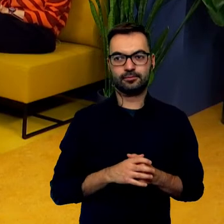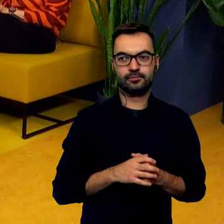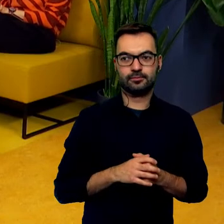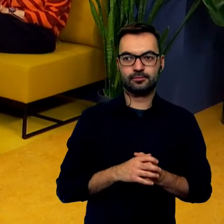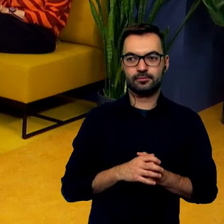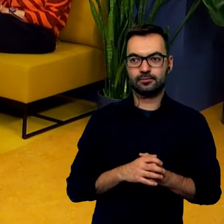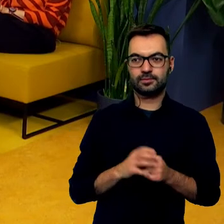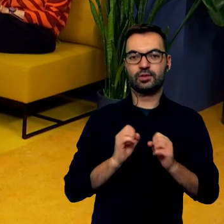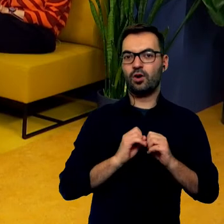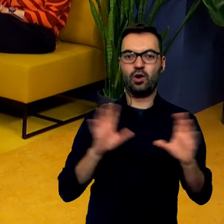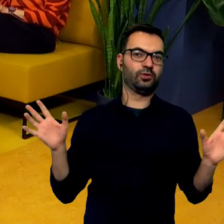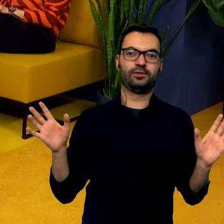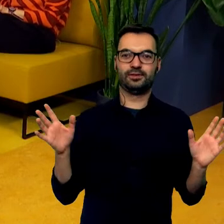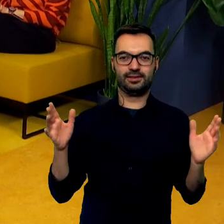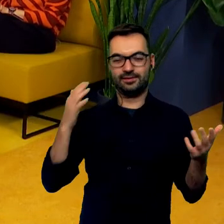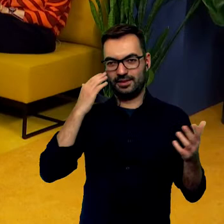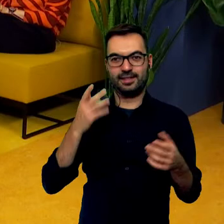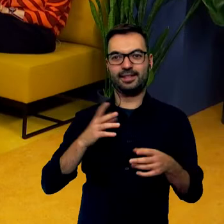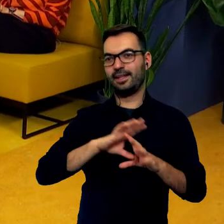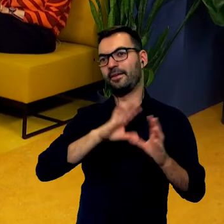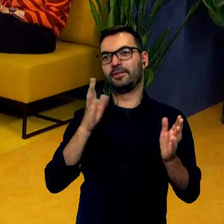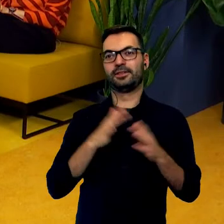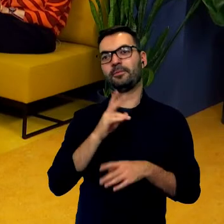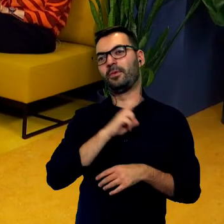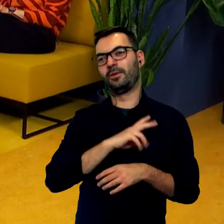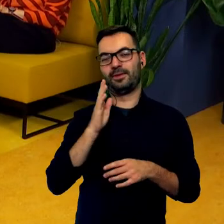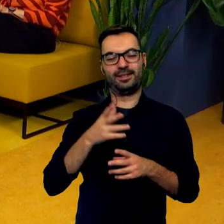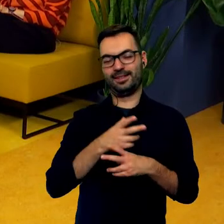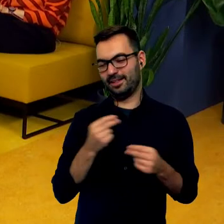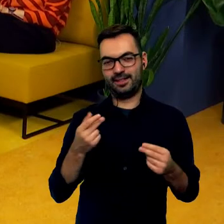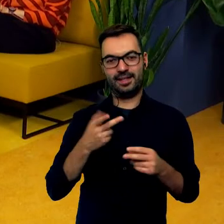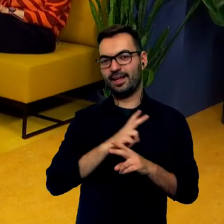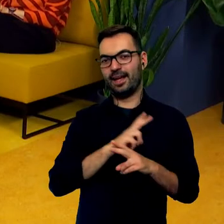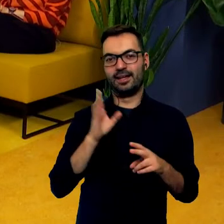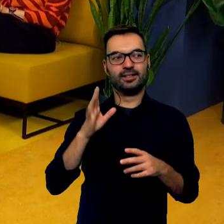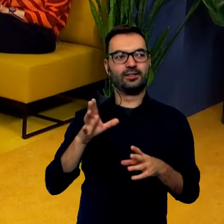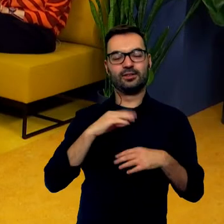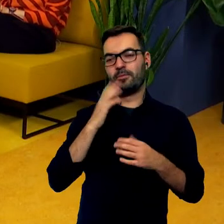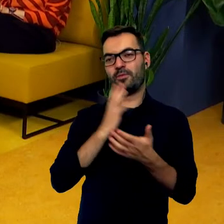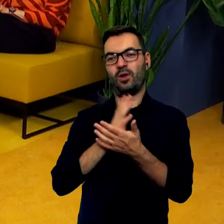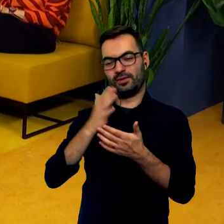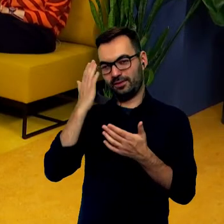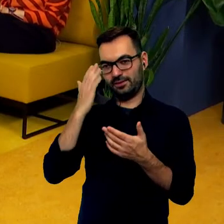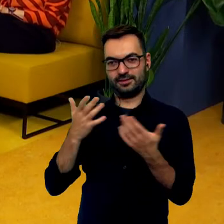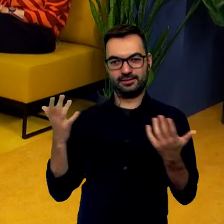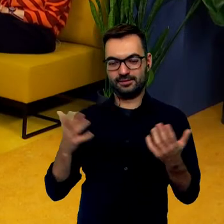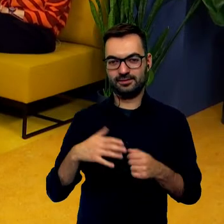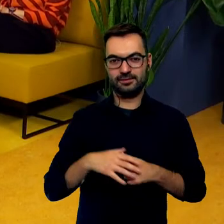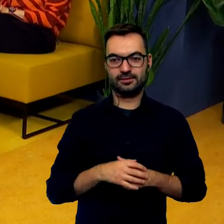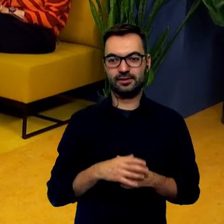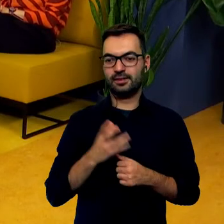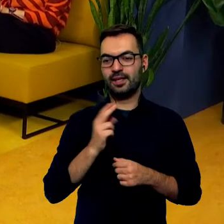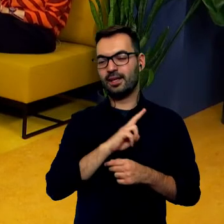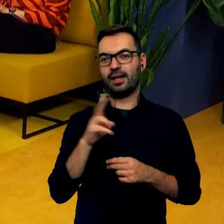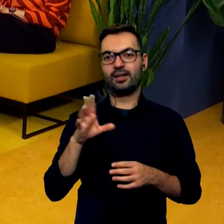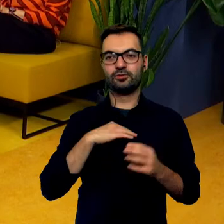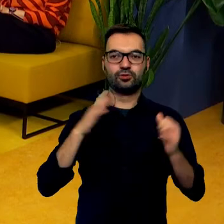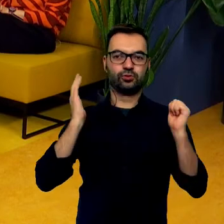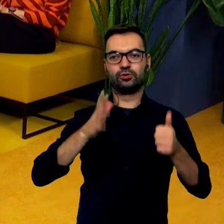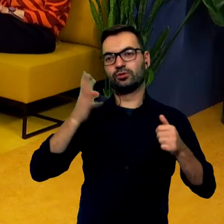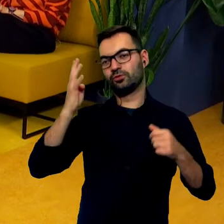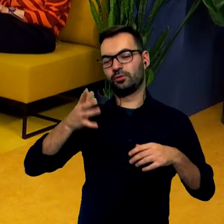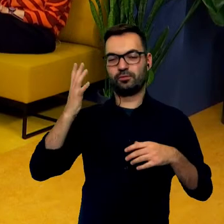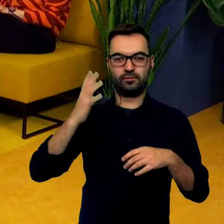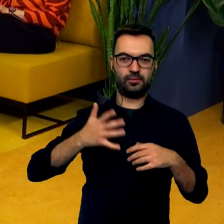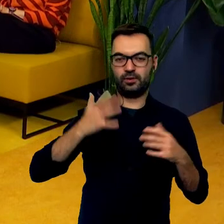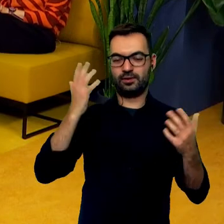to przecież jest oczywiste, że nie każdemu będzie się podobało, nie każdy będzie dostawał piątkę, nie każdy będzie dostawał szóstkę,